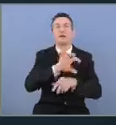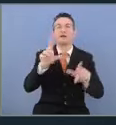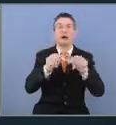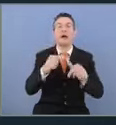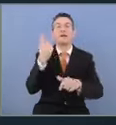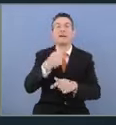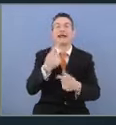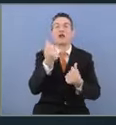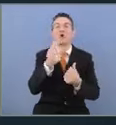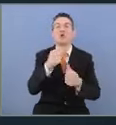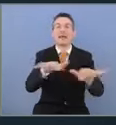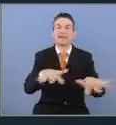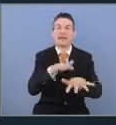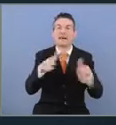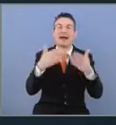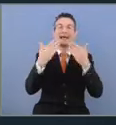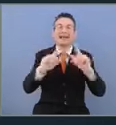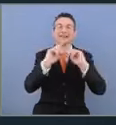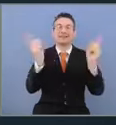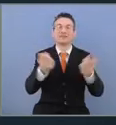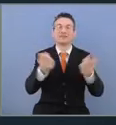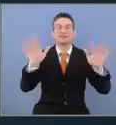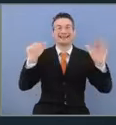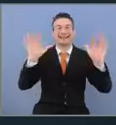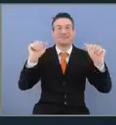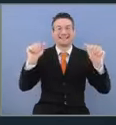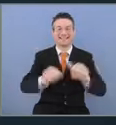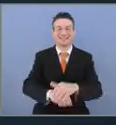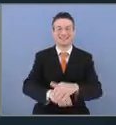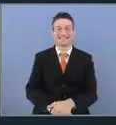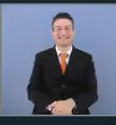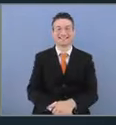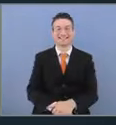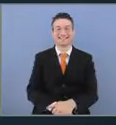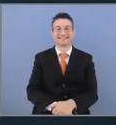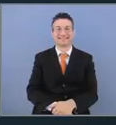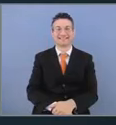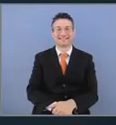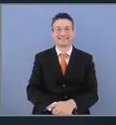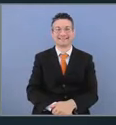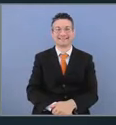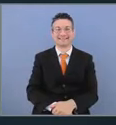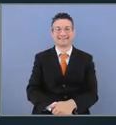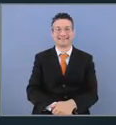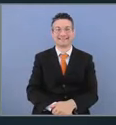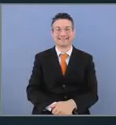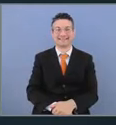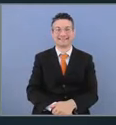tutti, arrivederci. Arrivederci, buona giornata a tutti.